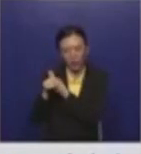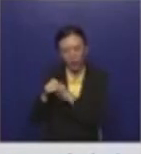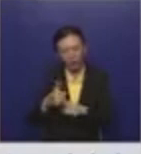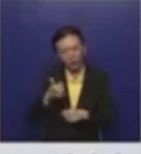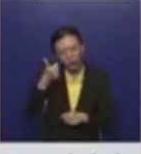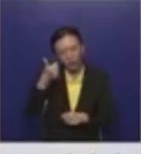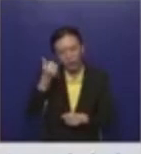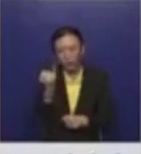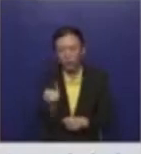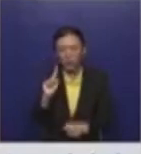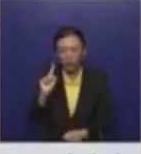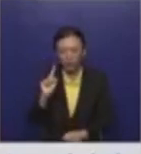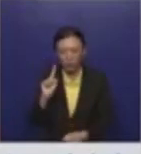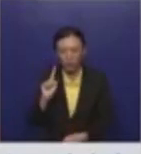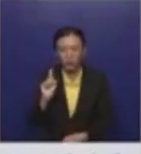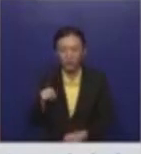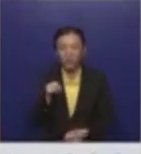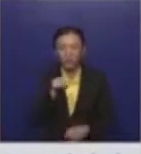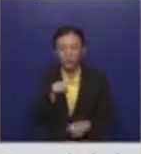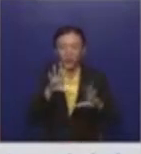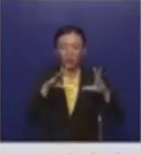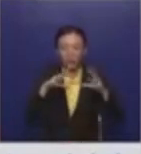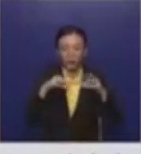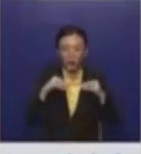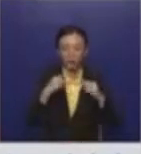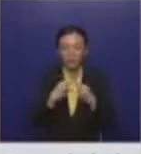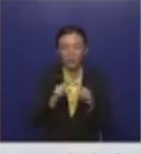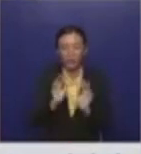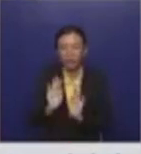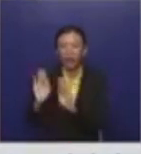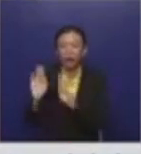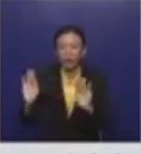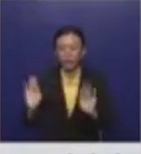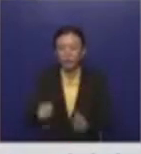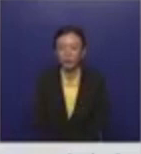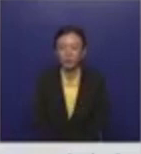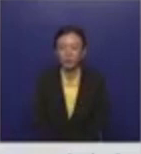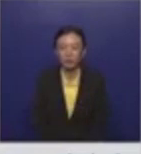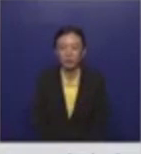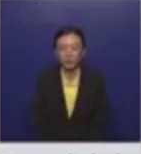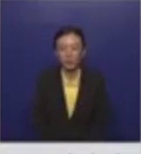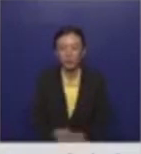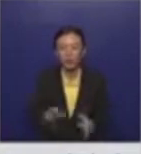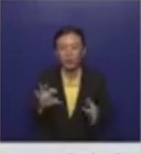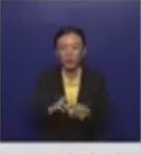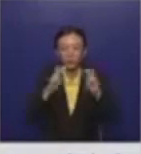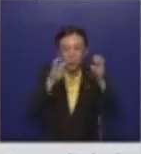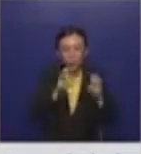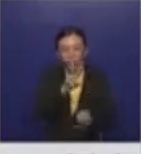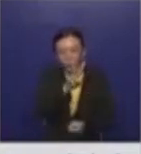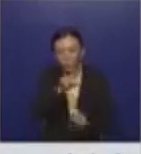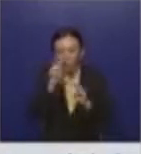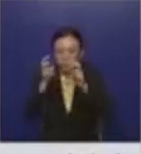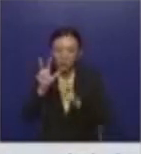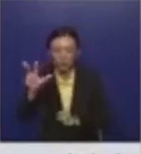เห็นด้วยหลักการโดยรวมครับขอรับหลักการแล้วก็ฝากกรรมการดังที่ผมกราบเรียนไปนะครับวาระที่2ที่3เรามาดูกันอีกครั้งหนึ่งกับขอบคุณท่าน